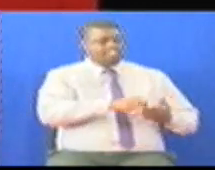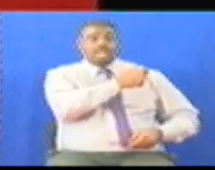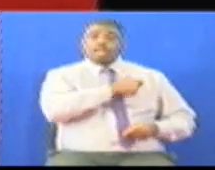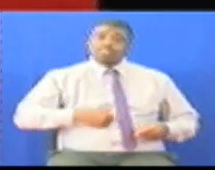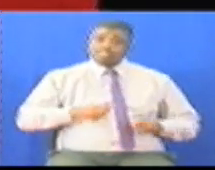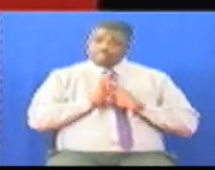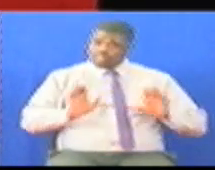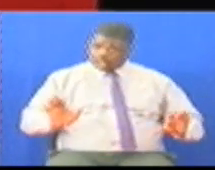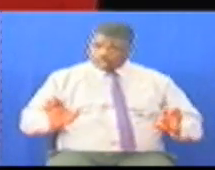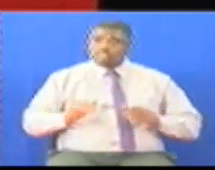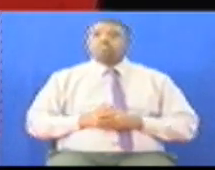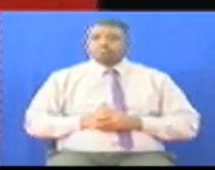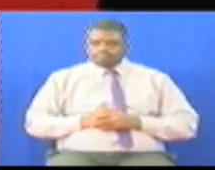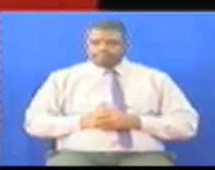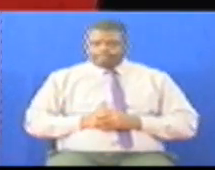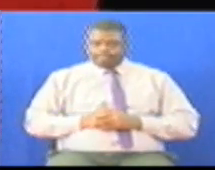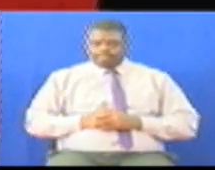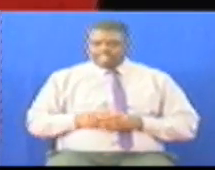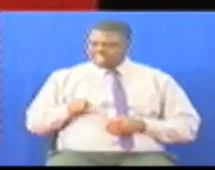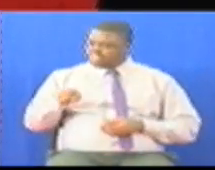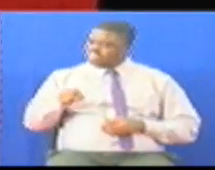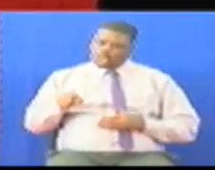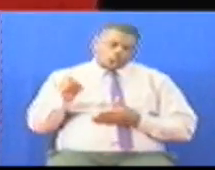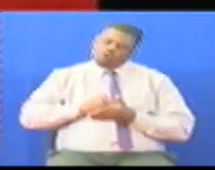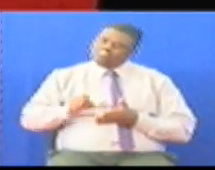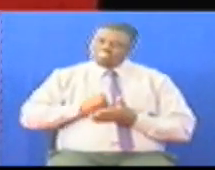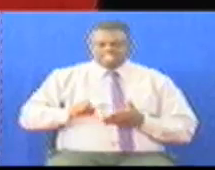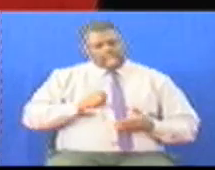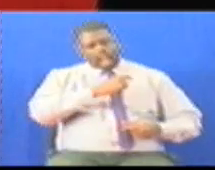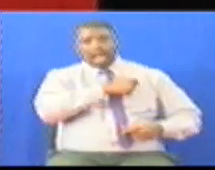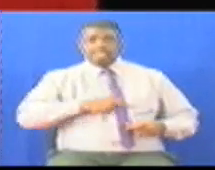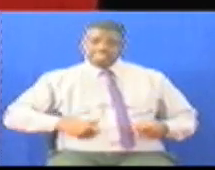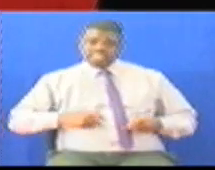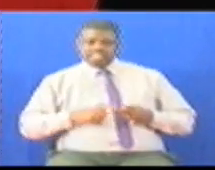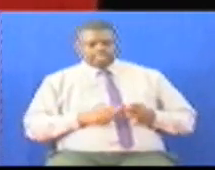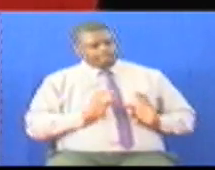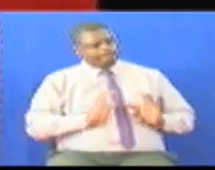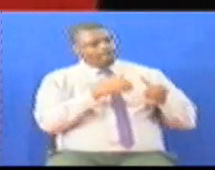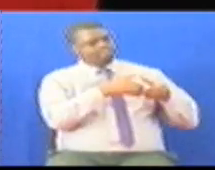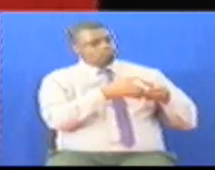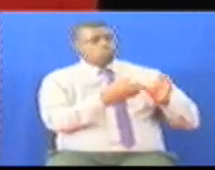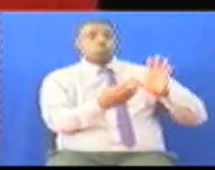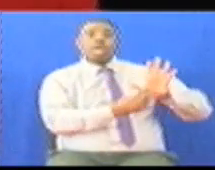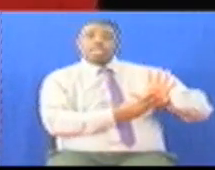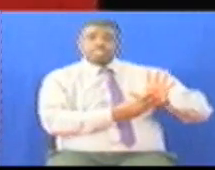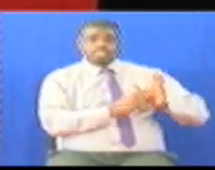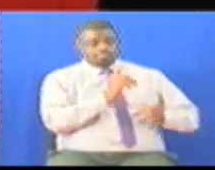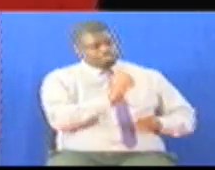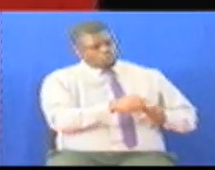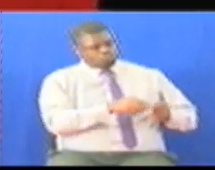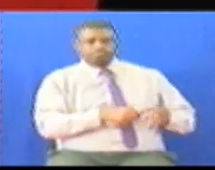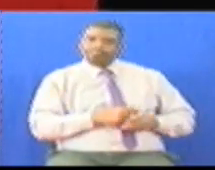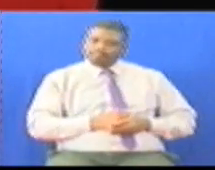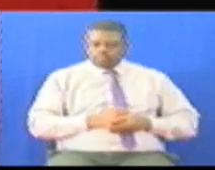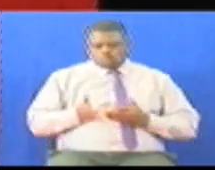2020. Ofisi ya Rais mwenye kutumisha wana utawala bora ina mafungu 8 ya bajeti kama inavyoonekana